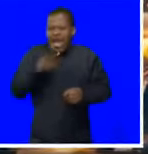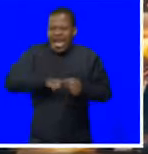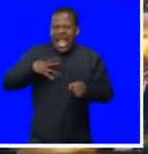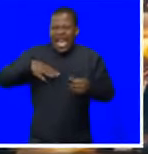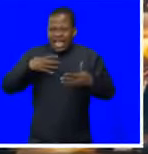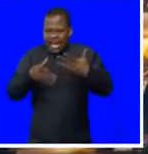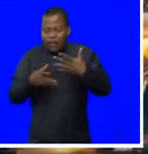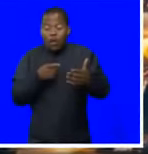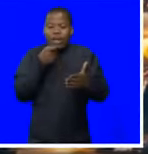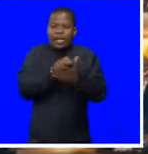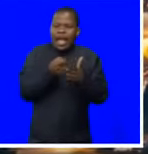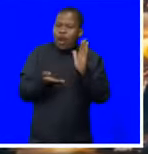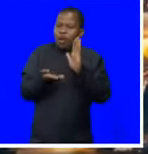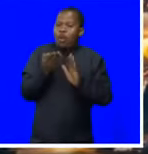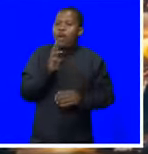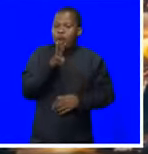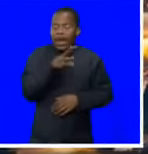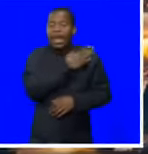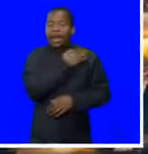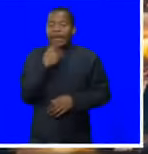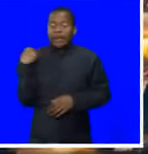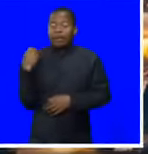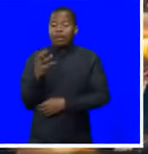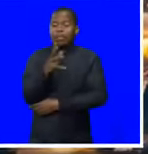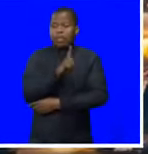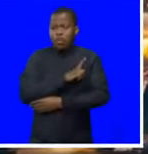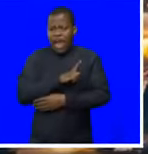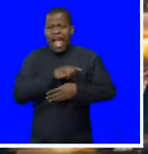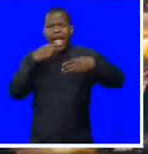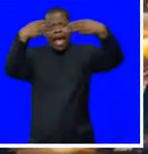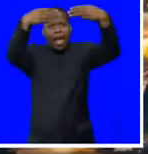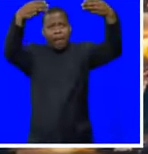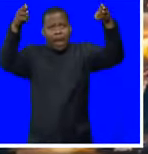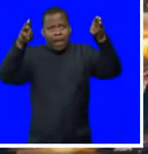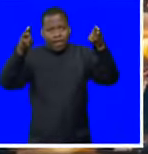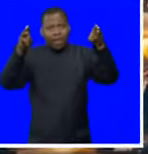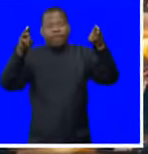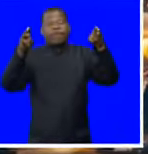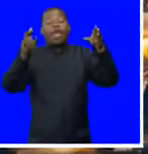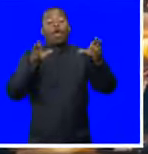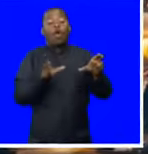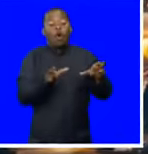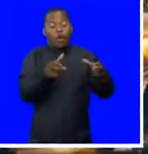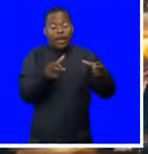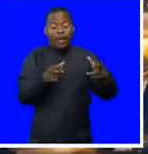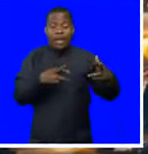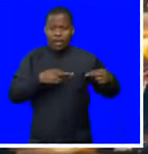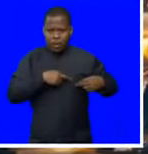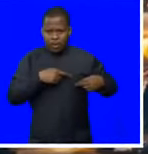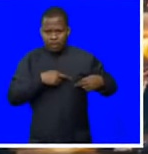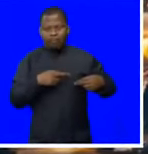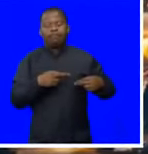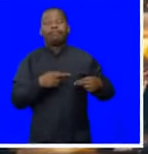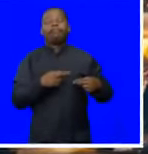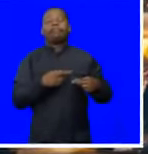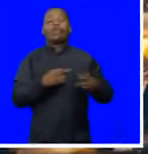ke beyikhuluma eParliament ngesikhathi yethula umbiko wekusebenza kwaleltiko wesigaba sekucala seminyakati imali wahulumende